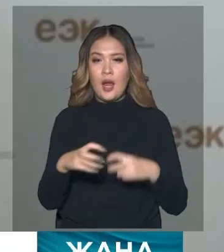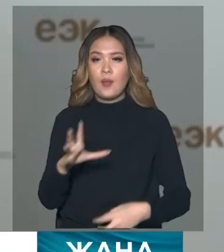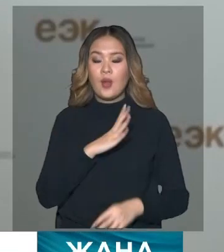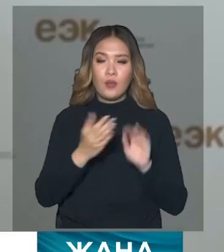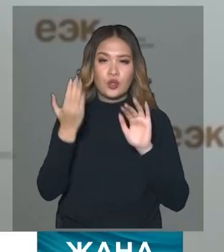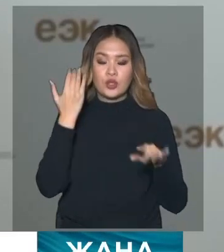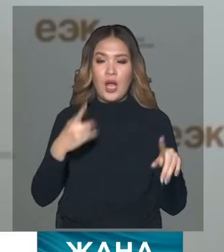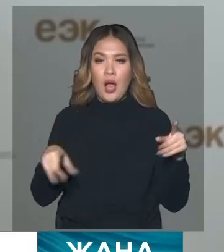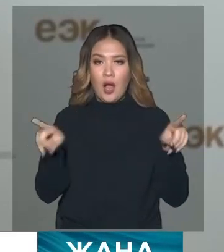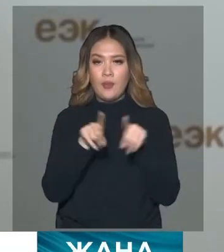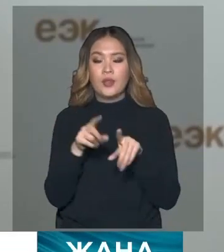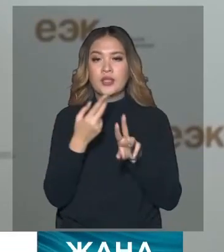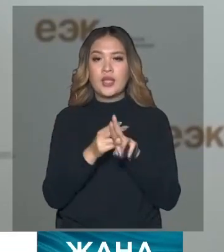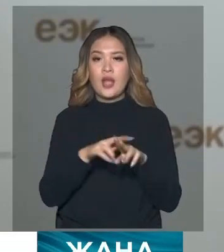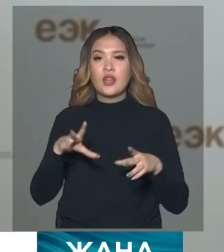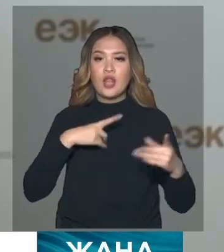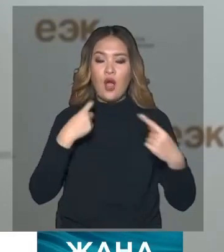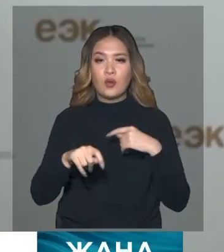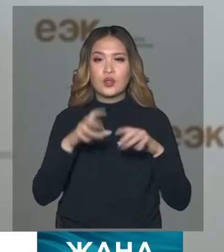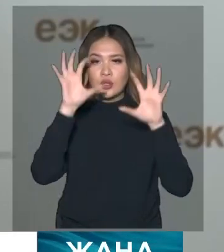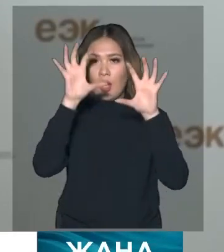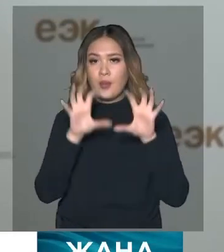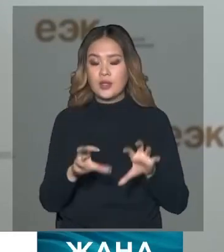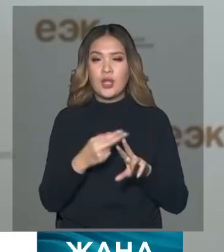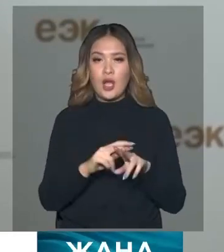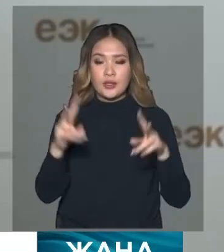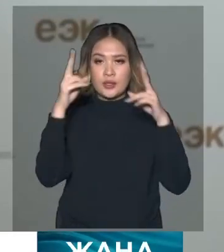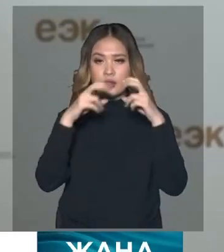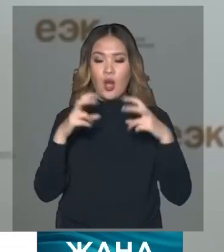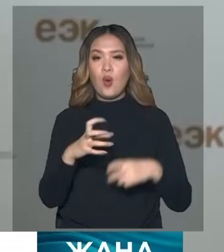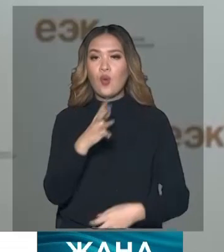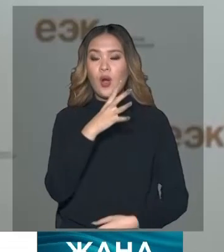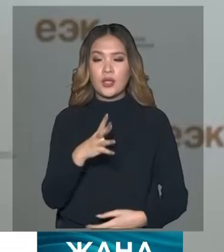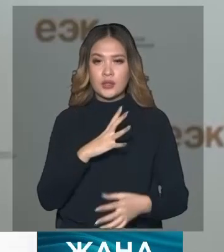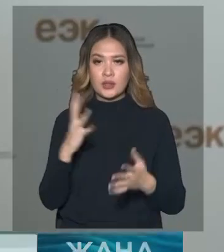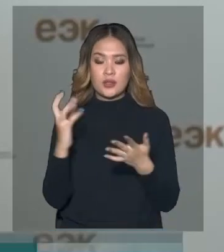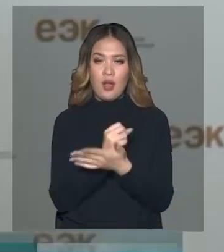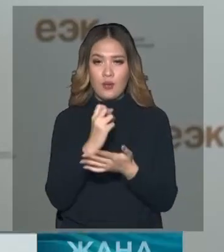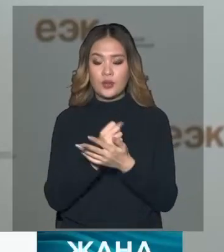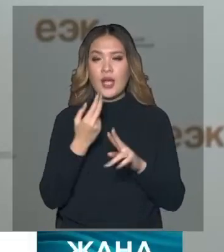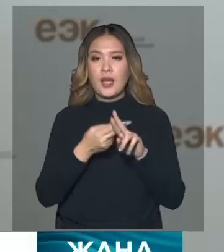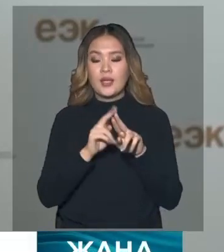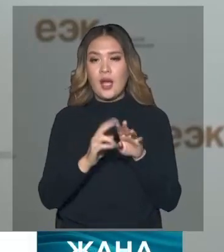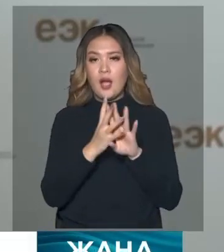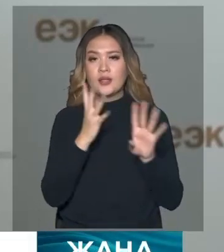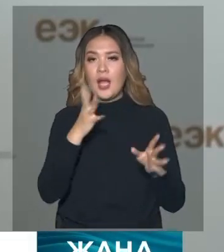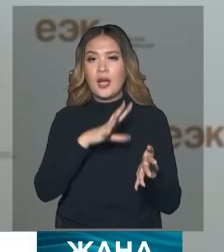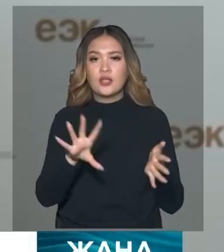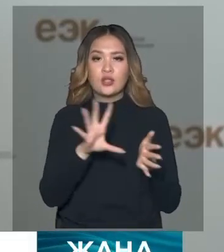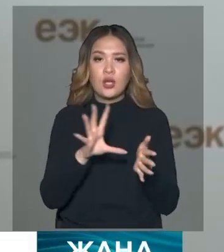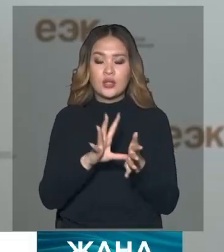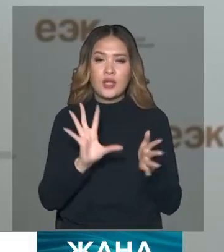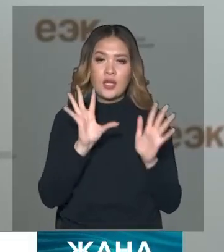бірыңғай ереже бекітіледі. Бұл тауарды заңсыз тасымалдау мен тексеру уақытын қысқартуға мүмкіндік береді. Сонымен қатар электронды